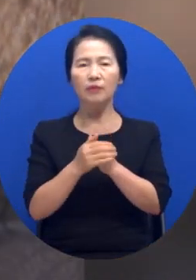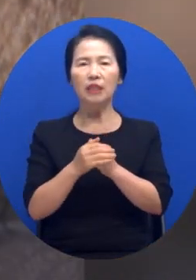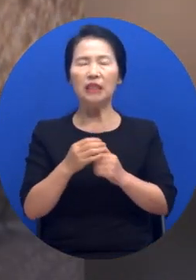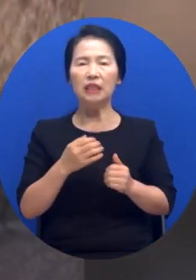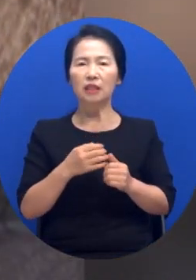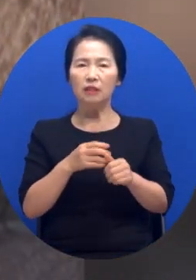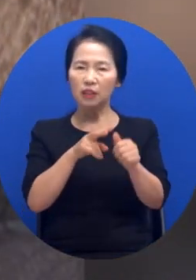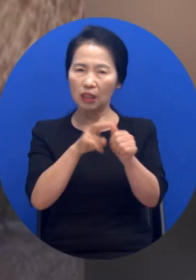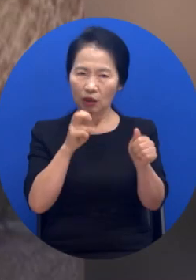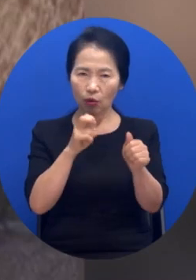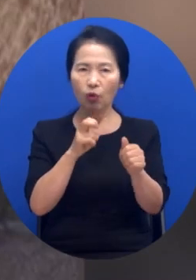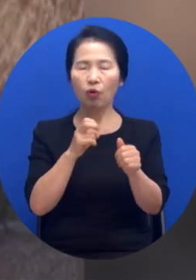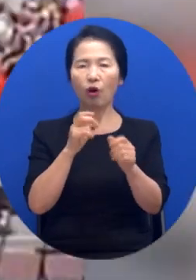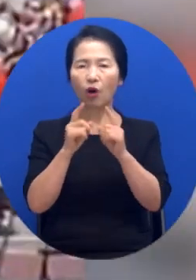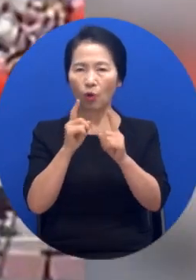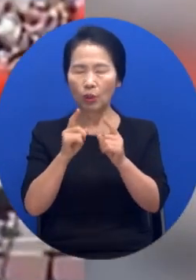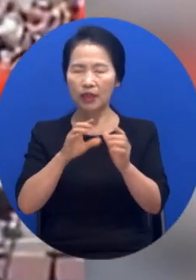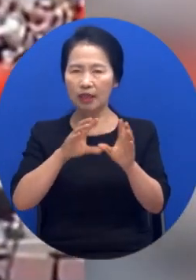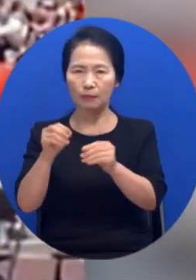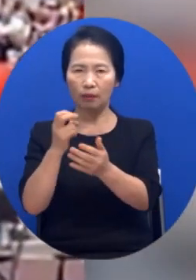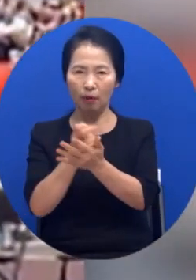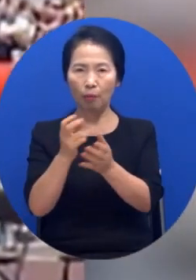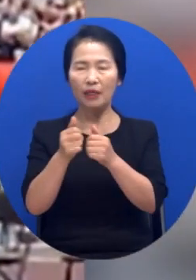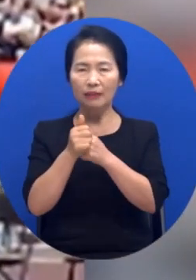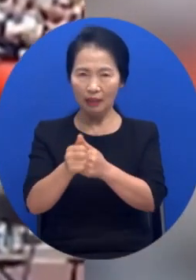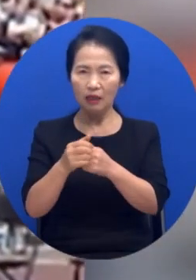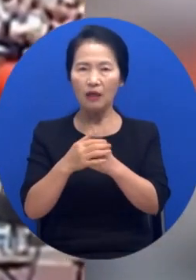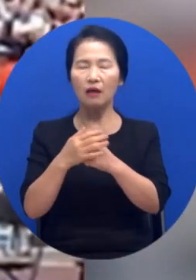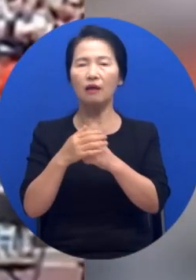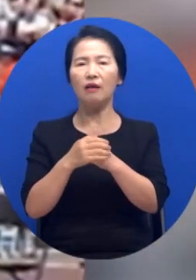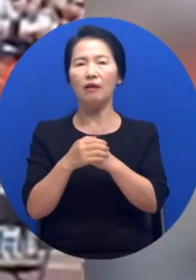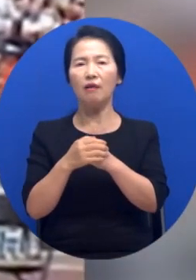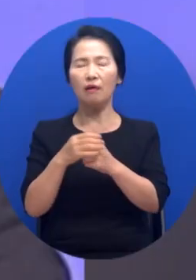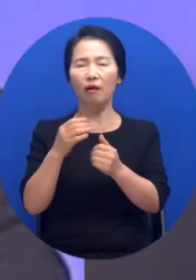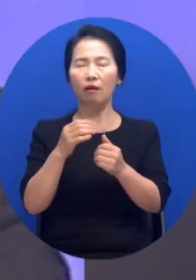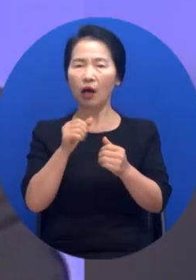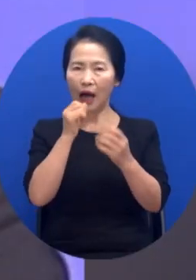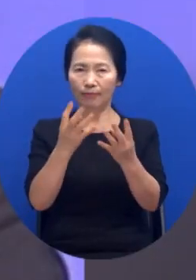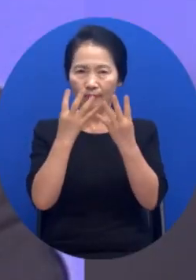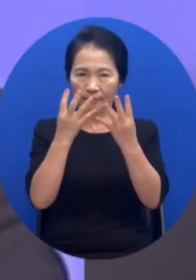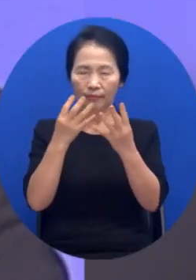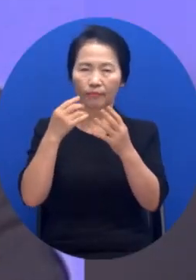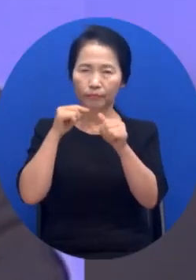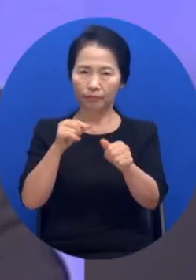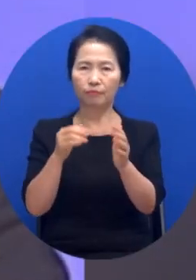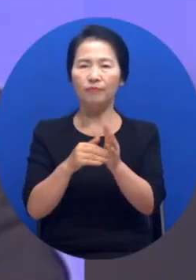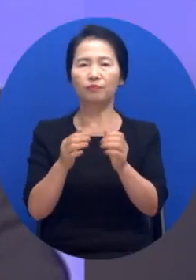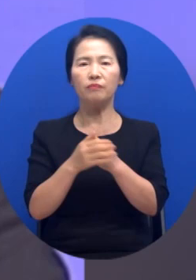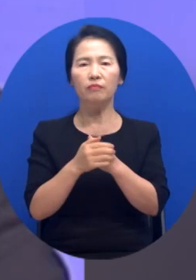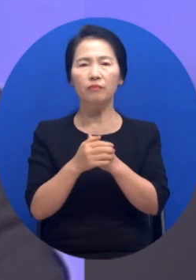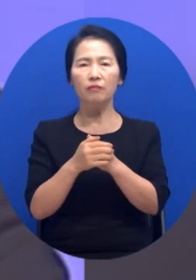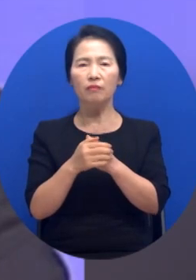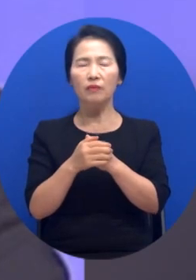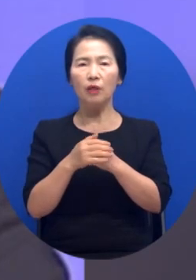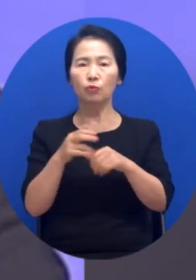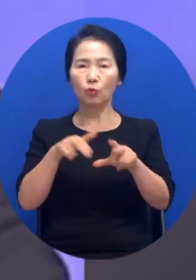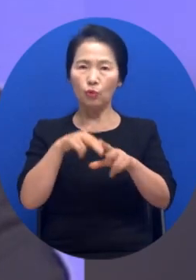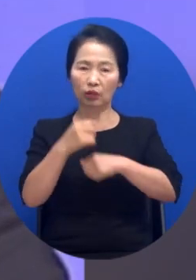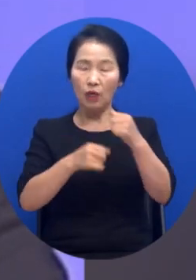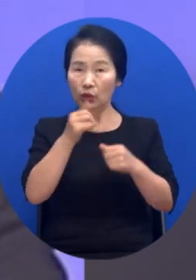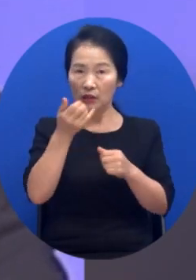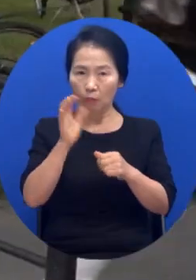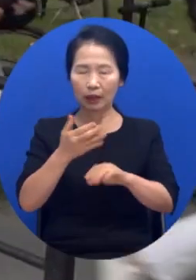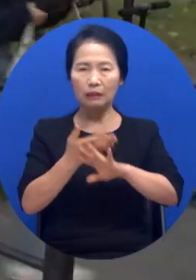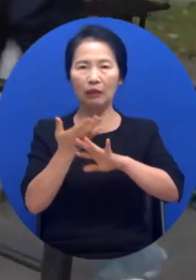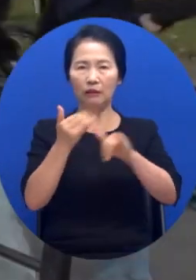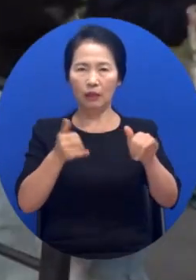적용해 징역 1개월의 실형을 선언했습니다 종교적 자유가 다른 사람들을 공격하는 이유가 될 수 없다고 판단한